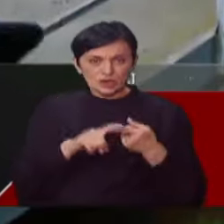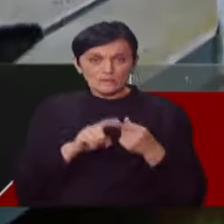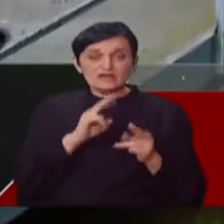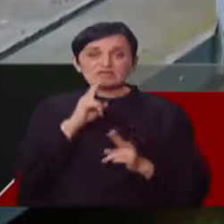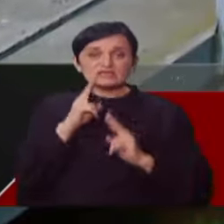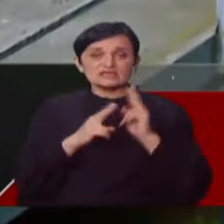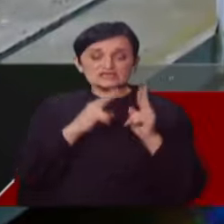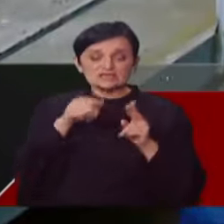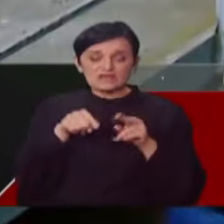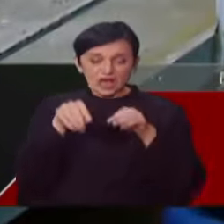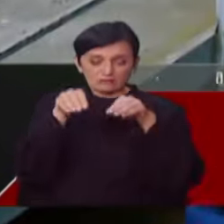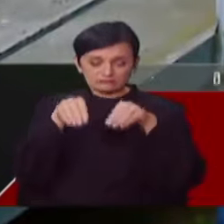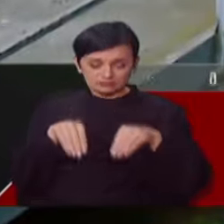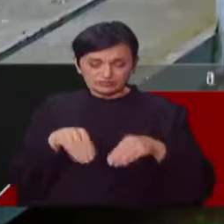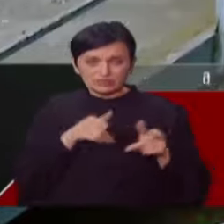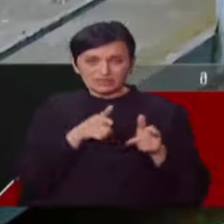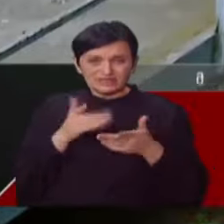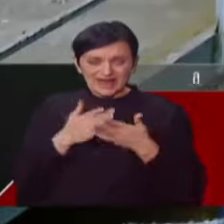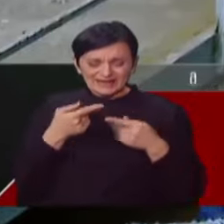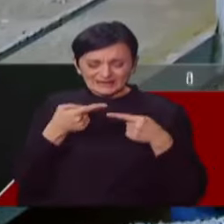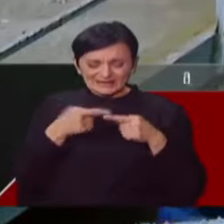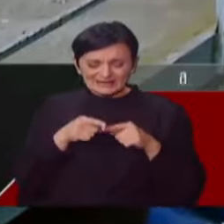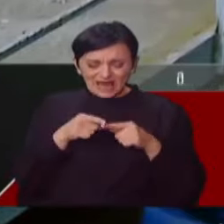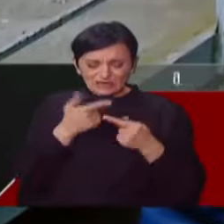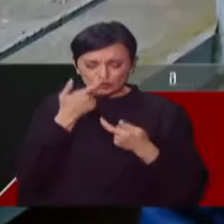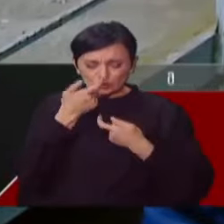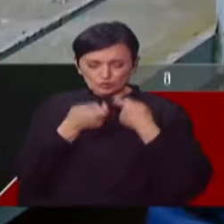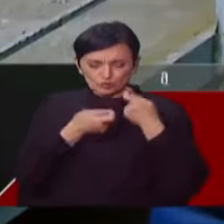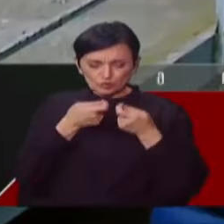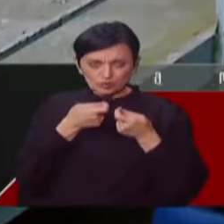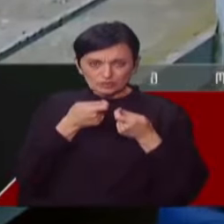Სარჩელი გამზადებულია ტექნიკური დეტალები